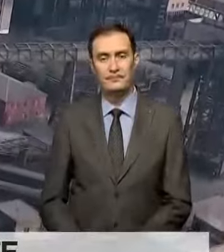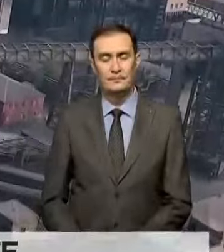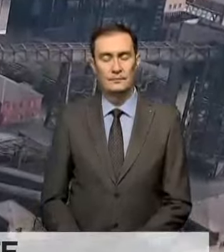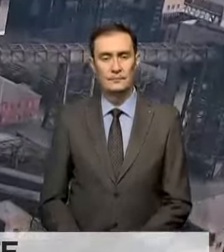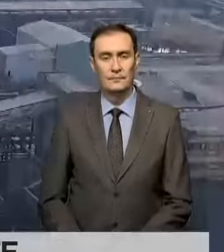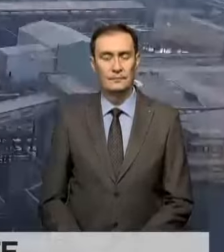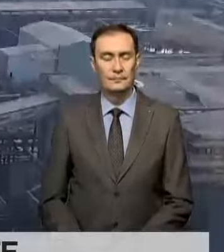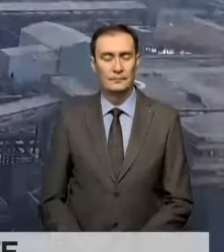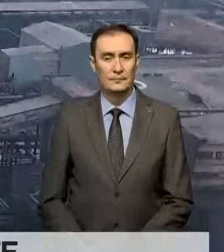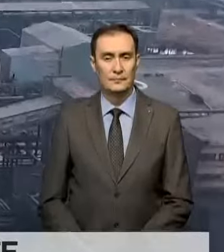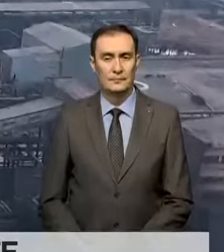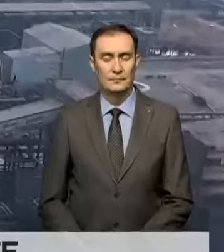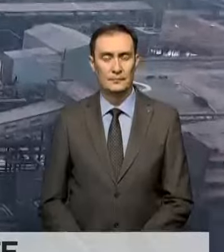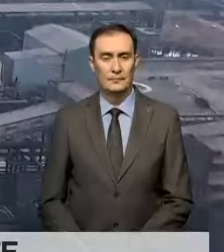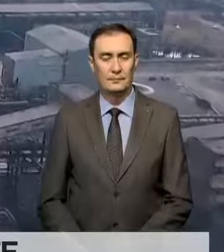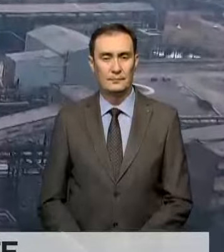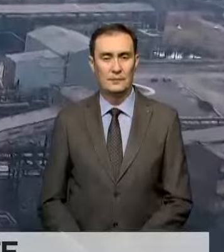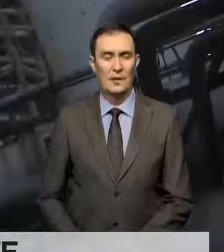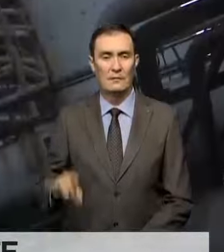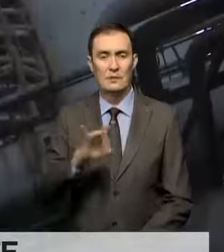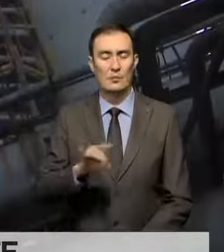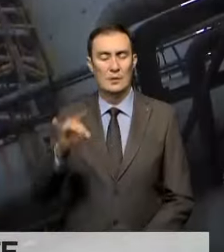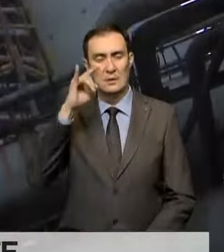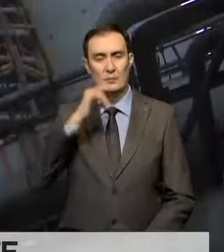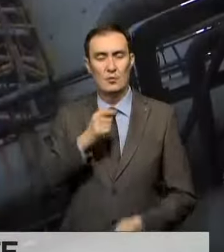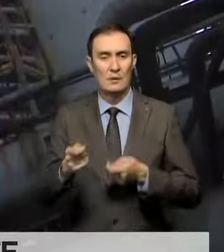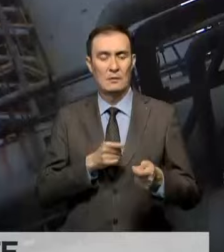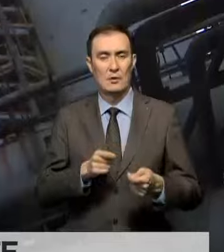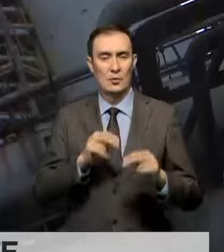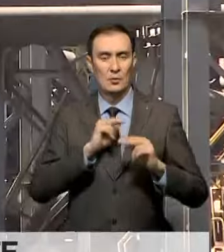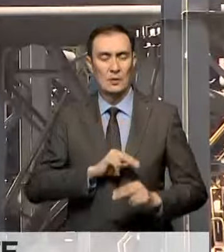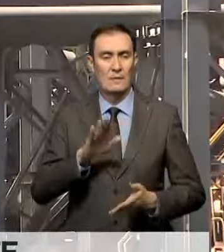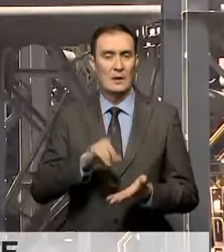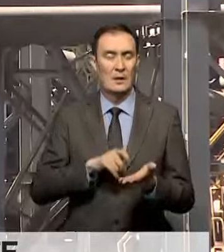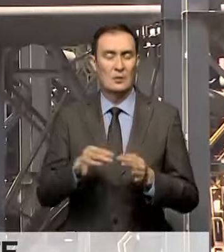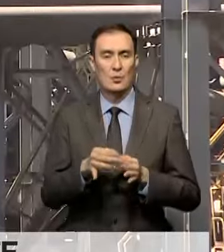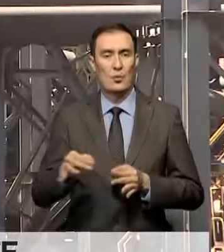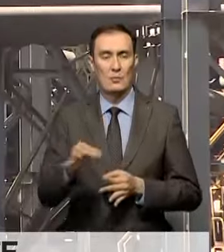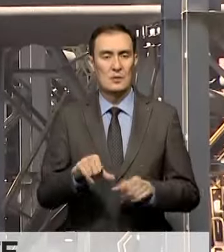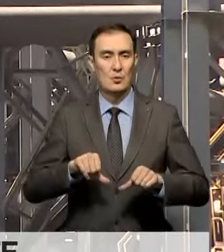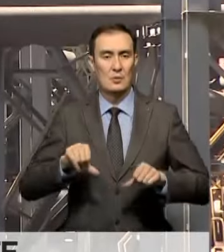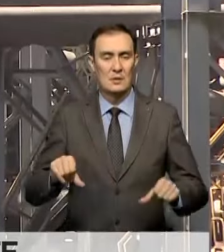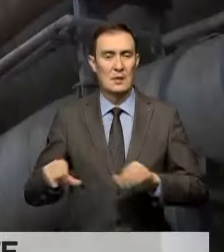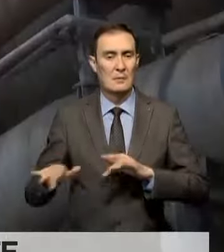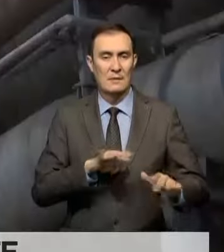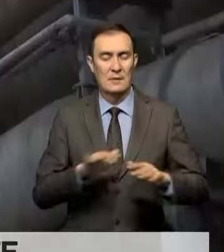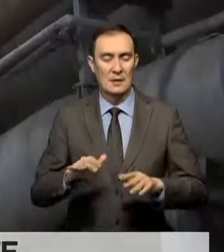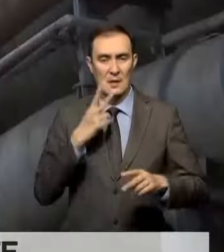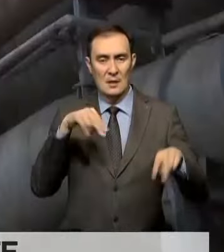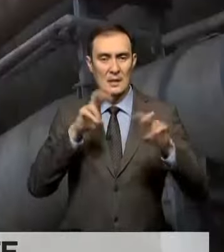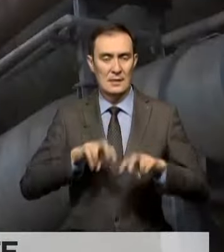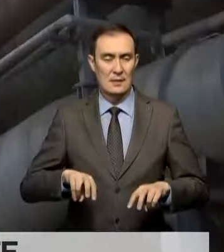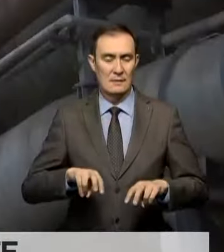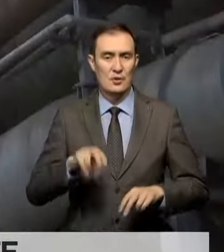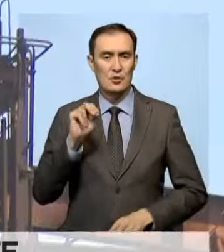В рамках трудового законодательства Республики Казахстан Управлением по инспекции труда Карагандинской области создана комиссия для проведения специального